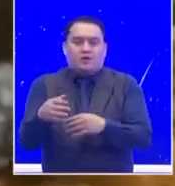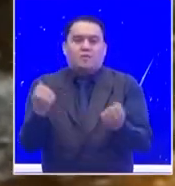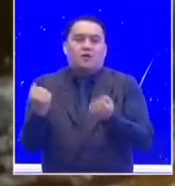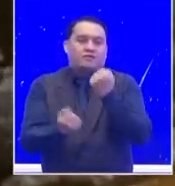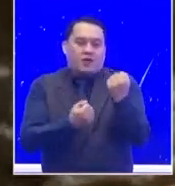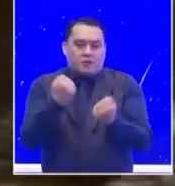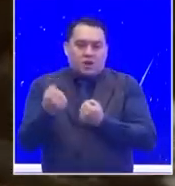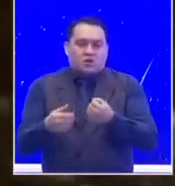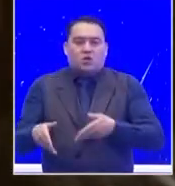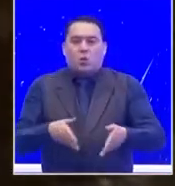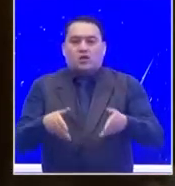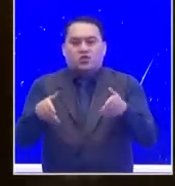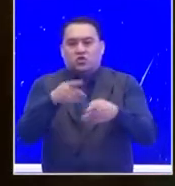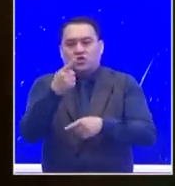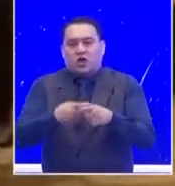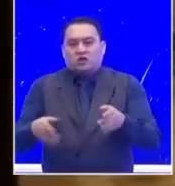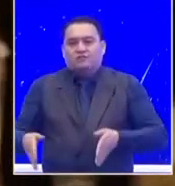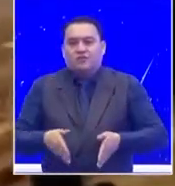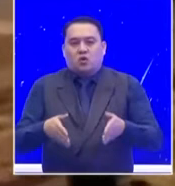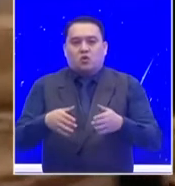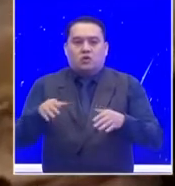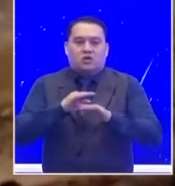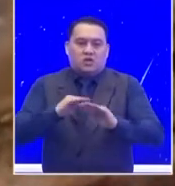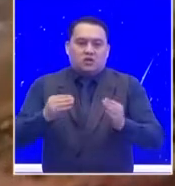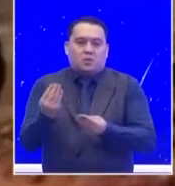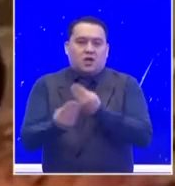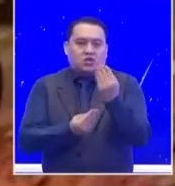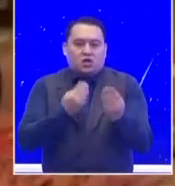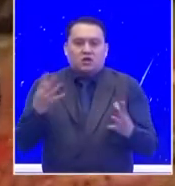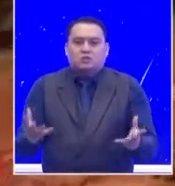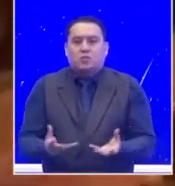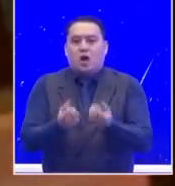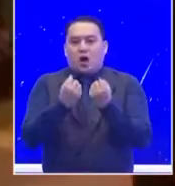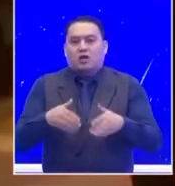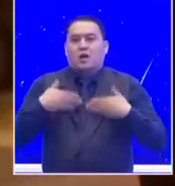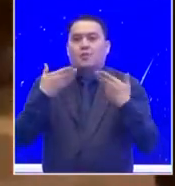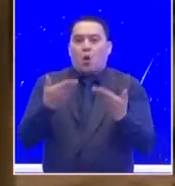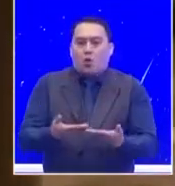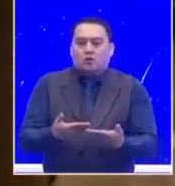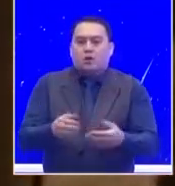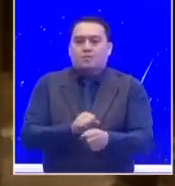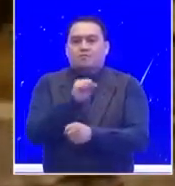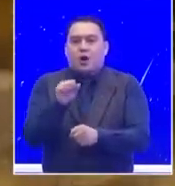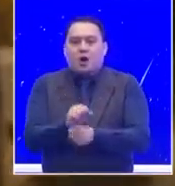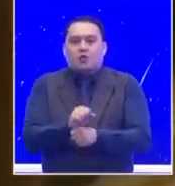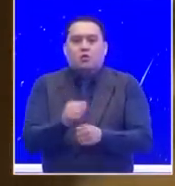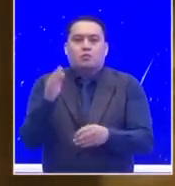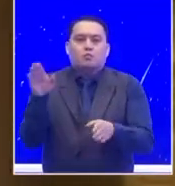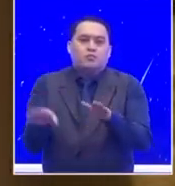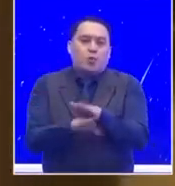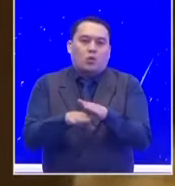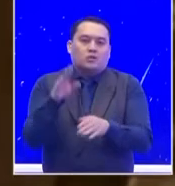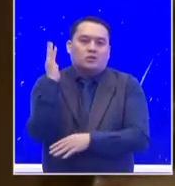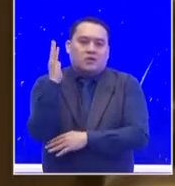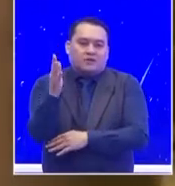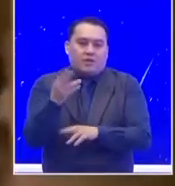автомобили, проезжие и тротуарные части, а также детские площадки. Спасатели рекомендуют не парковать автомобили под